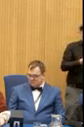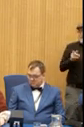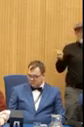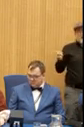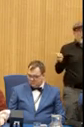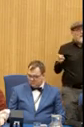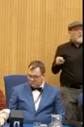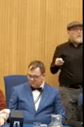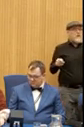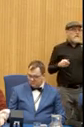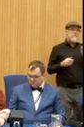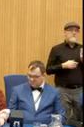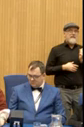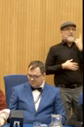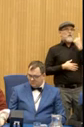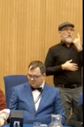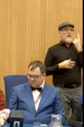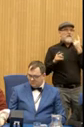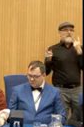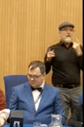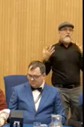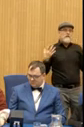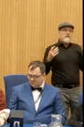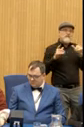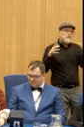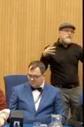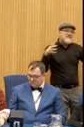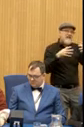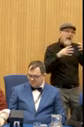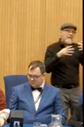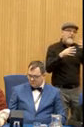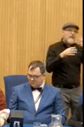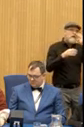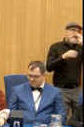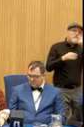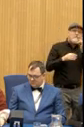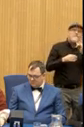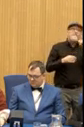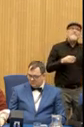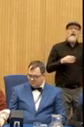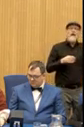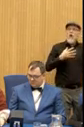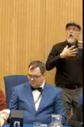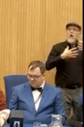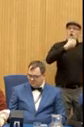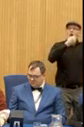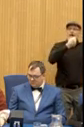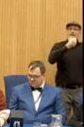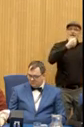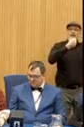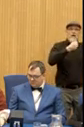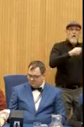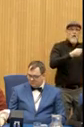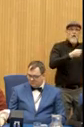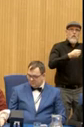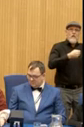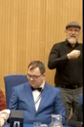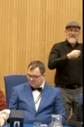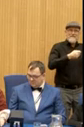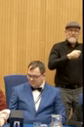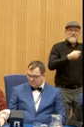Denn im September letzten Jahres fand an der Universität Köln der 3. Fachkongress für Teilhabeforschung statt.